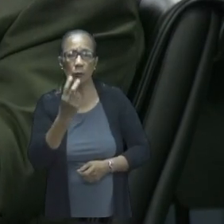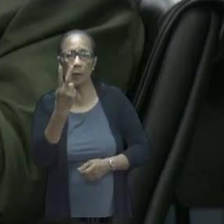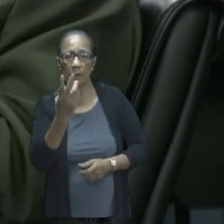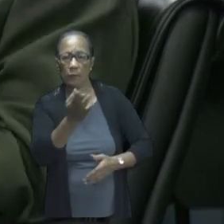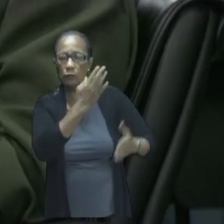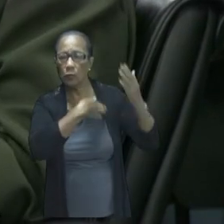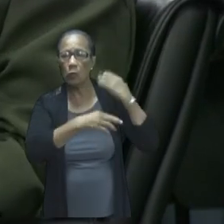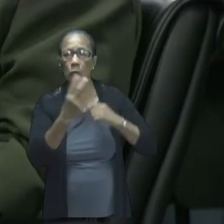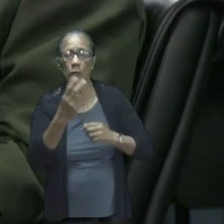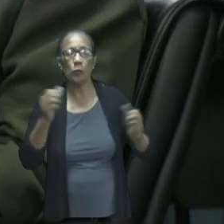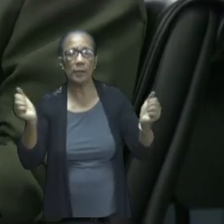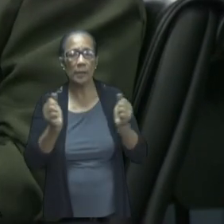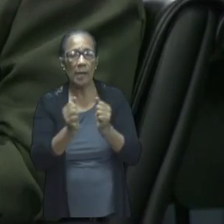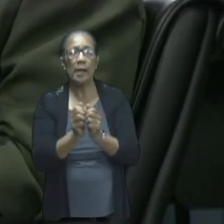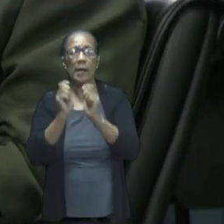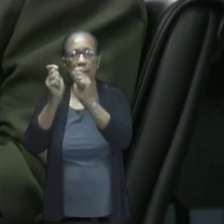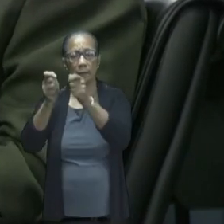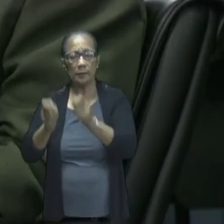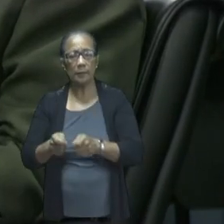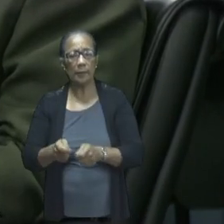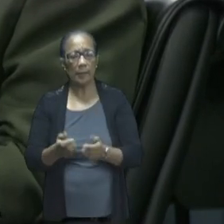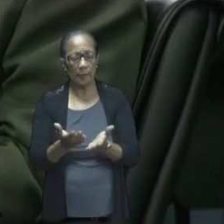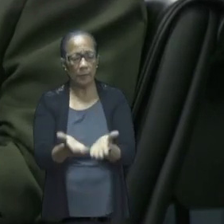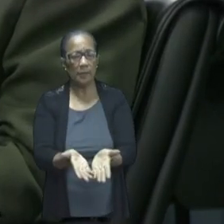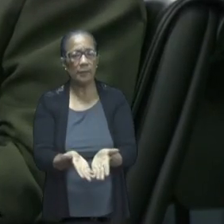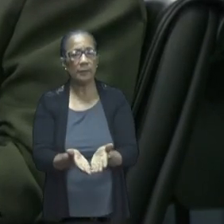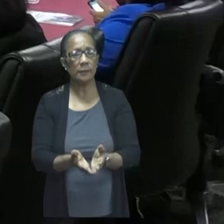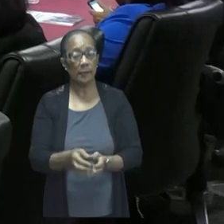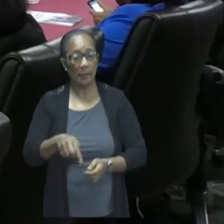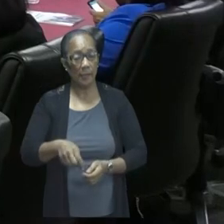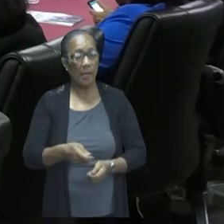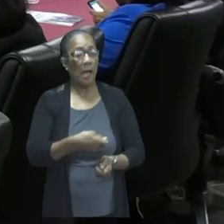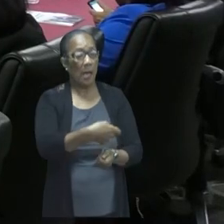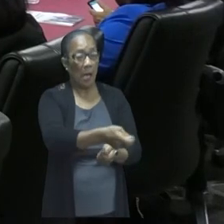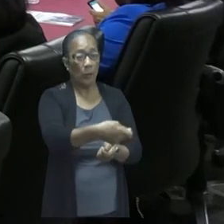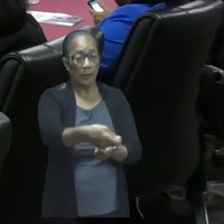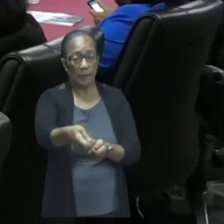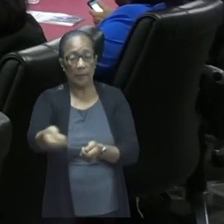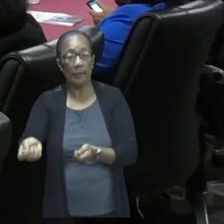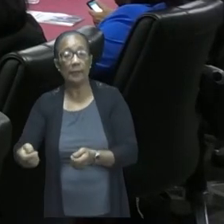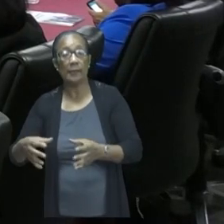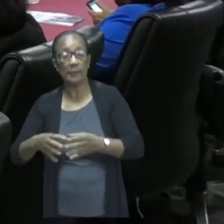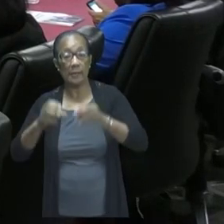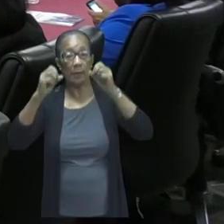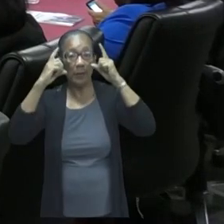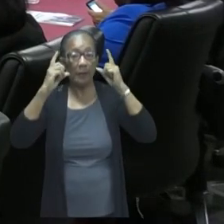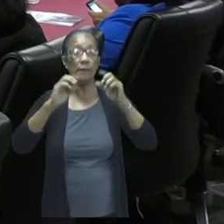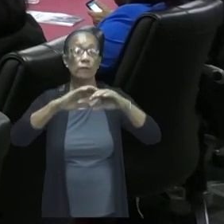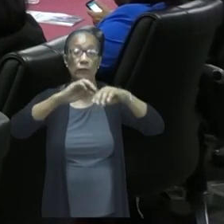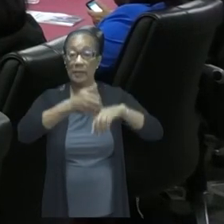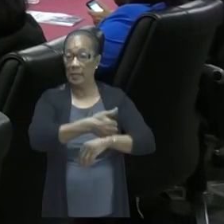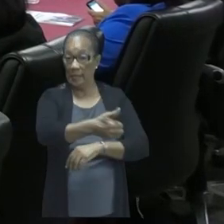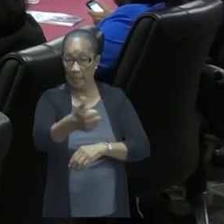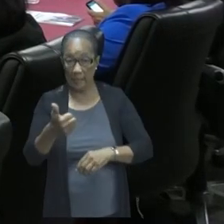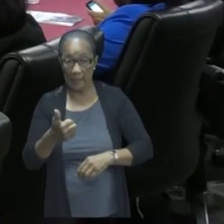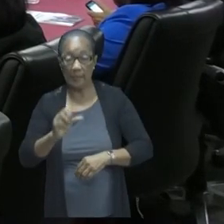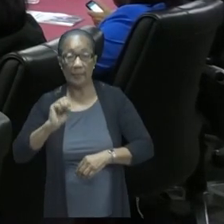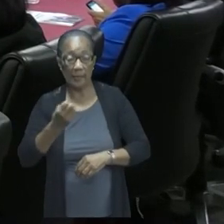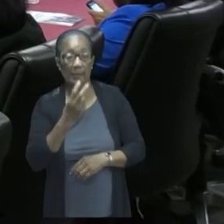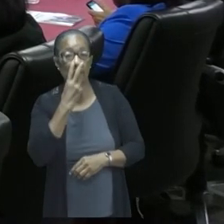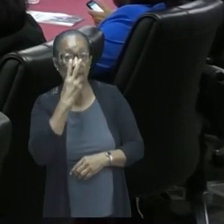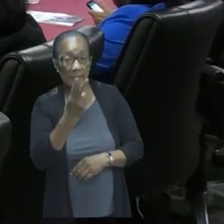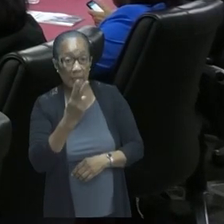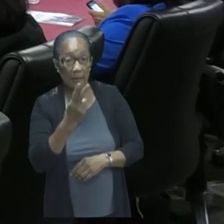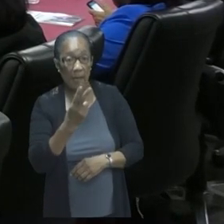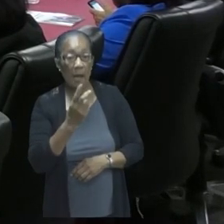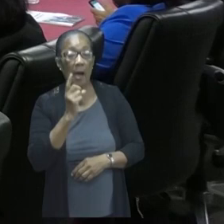resultaat hebben nergens en dit gaan we distribueren naar de samenleving toe elke huiskamer zou dit hebben zodat als men wat